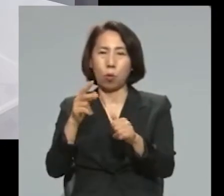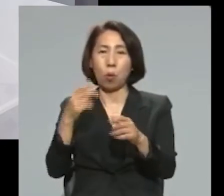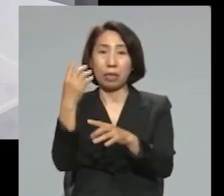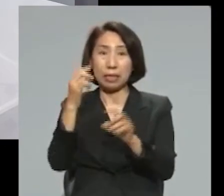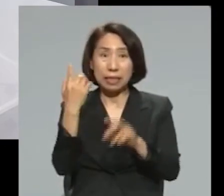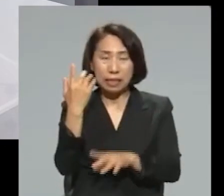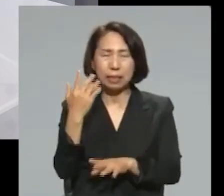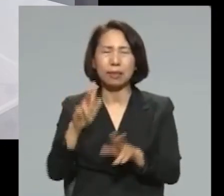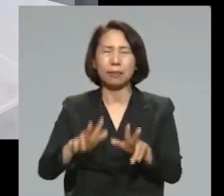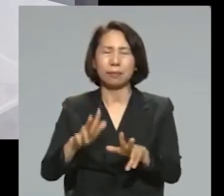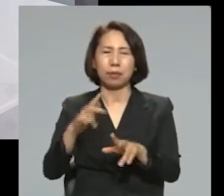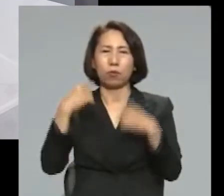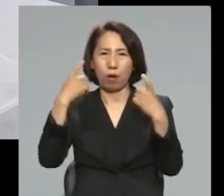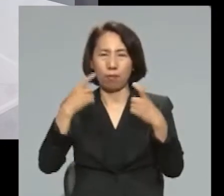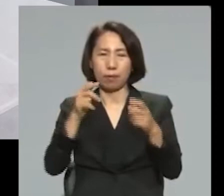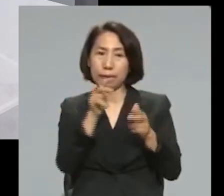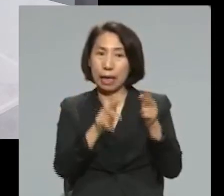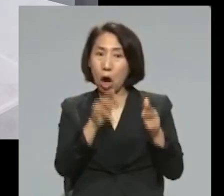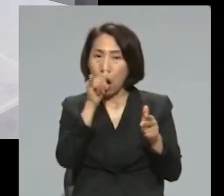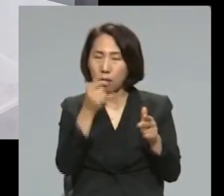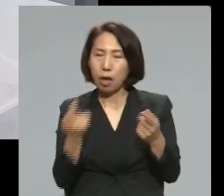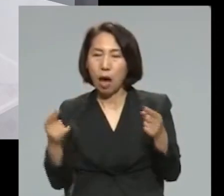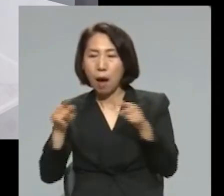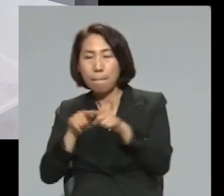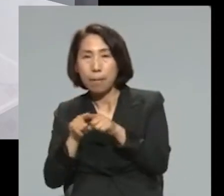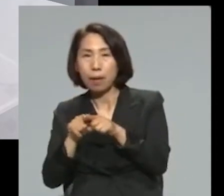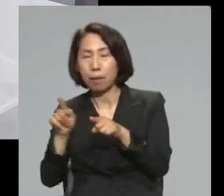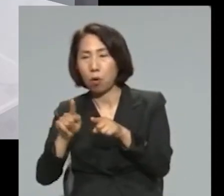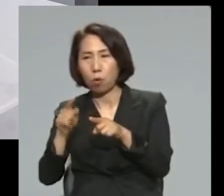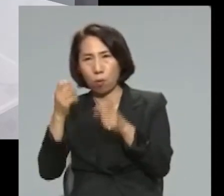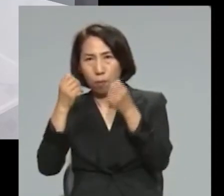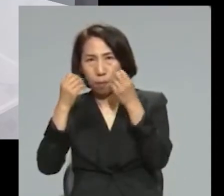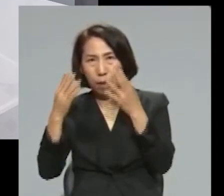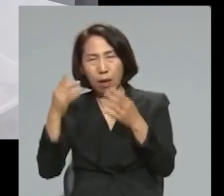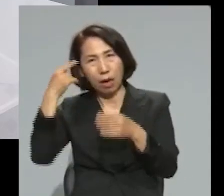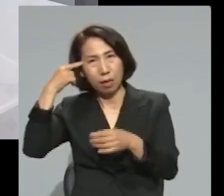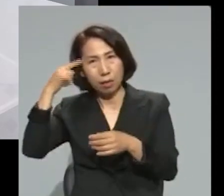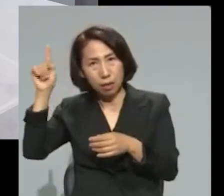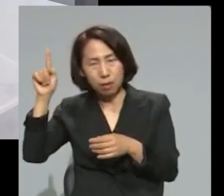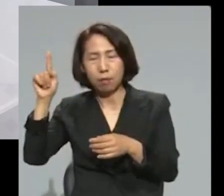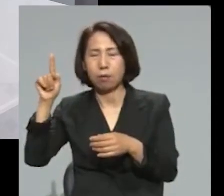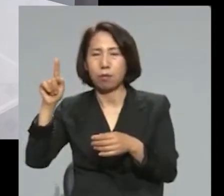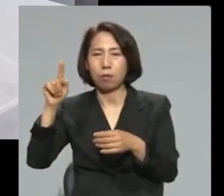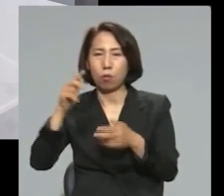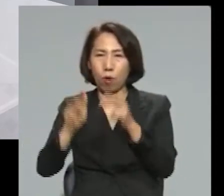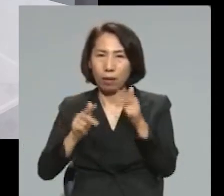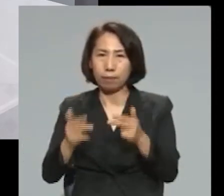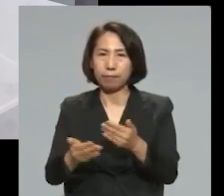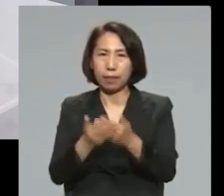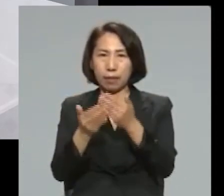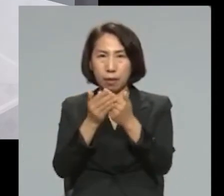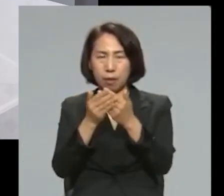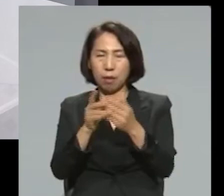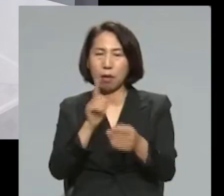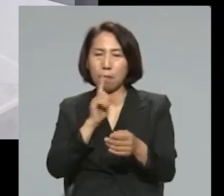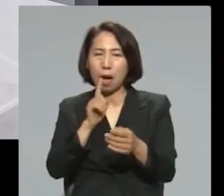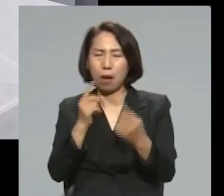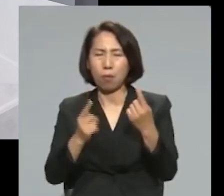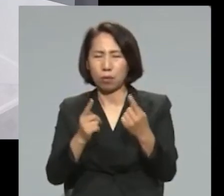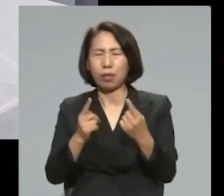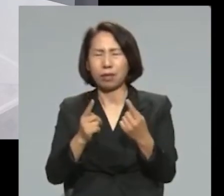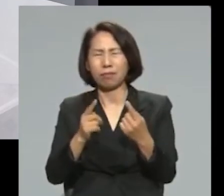관광산업의 피드백을 통한 혁신적인 계획과 관광산업 육성이 말보다 어려운